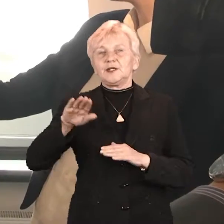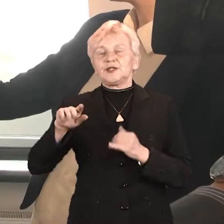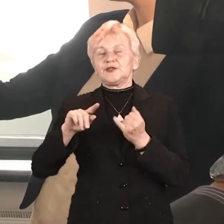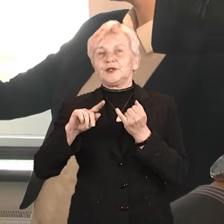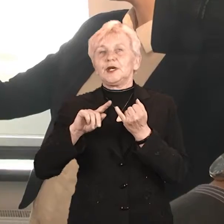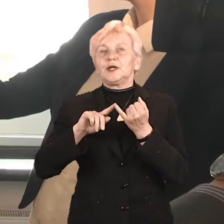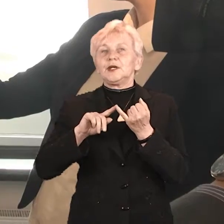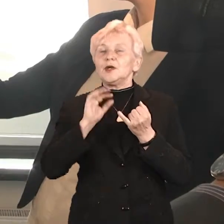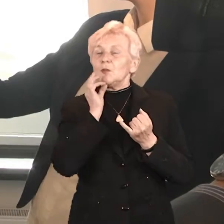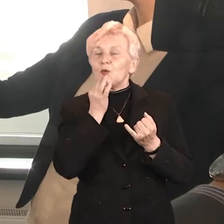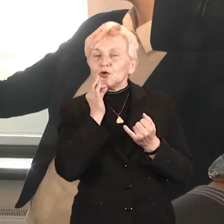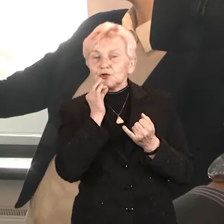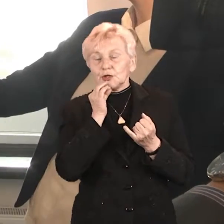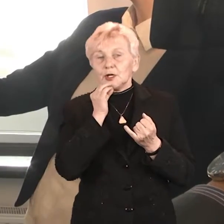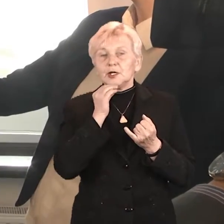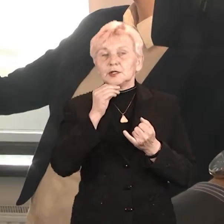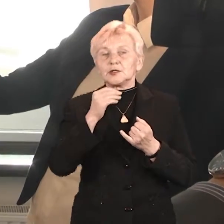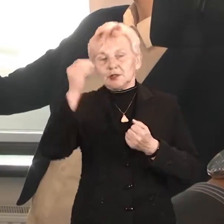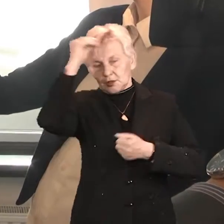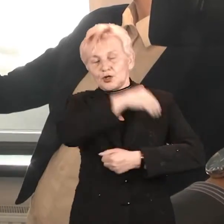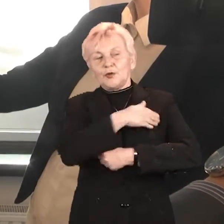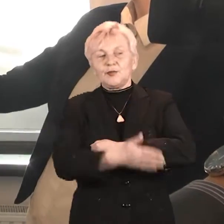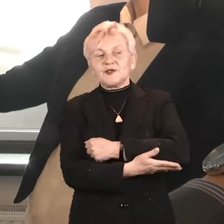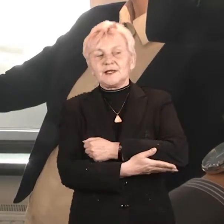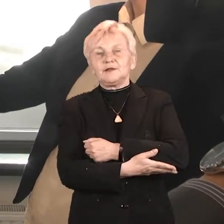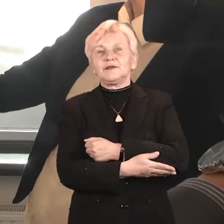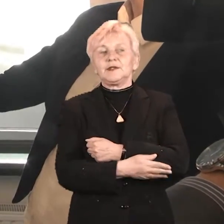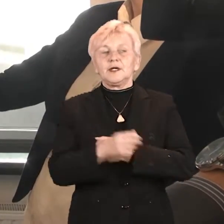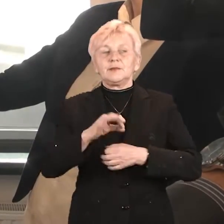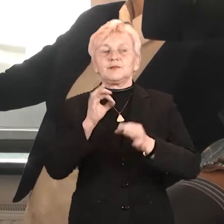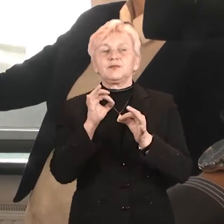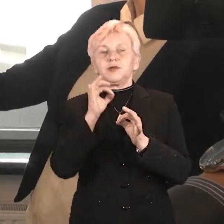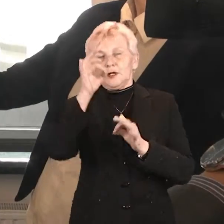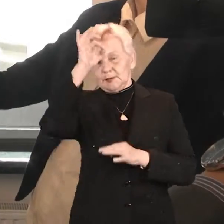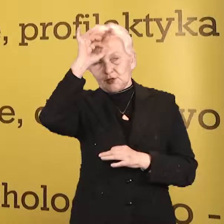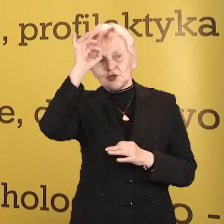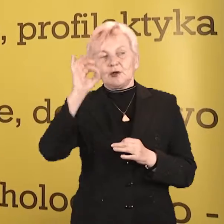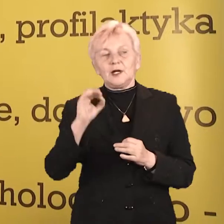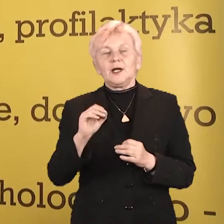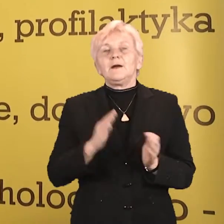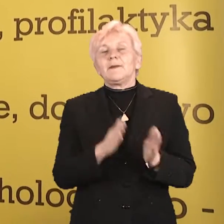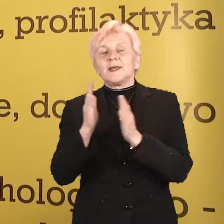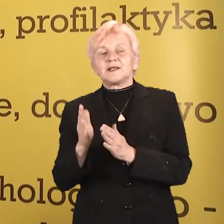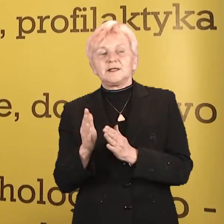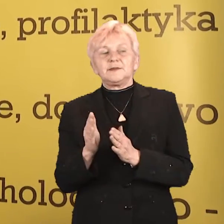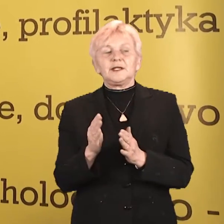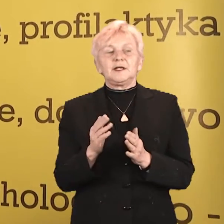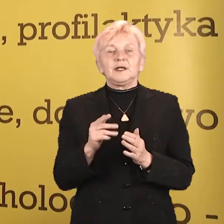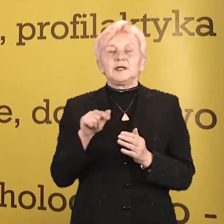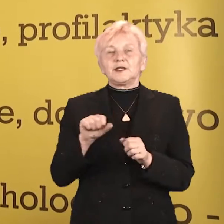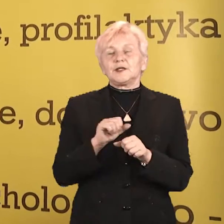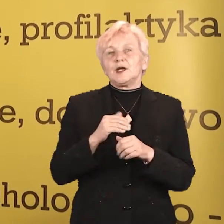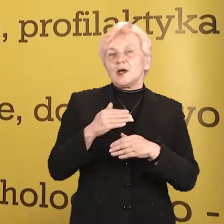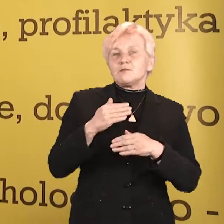poziomu szkoły podstawowej i przedszkola. W następnych latach planujemy przygotowanie takiej